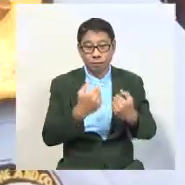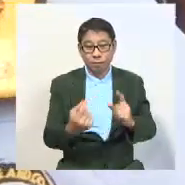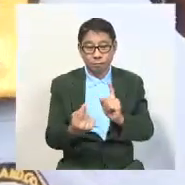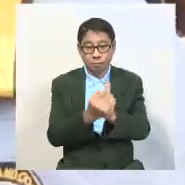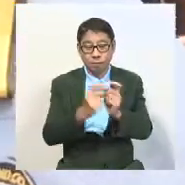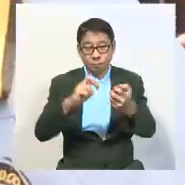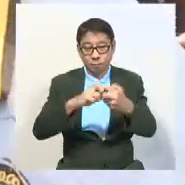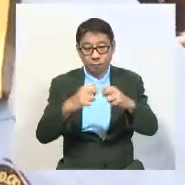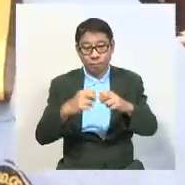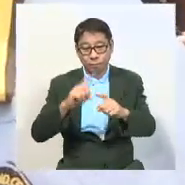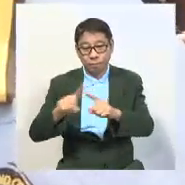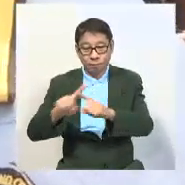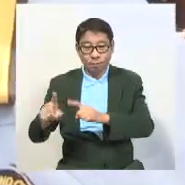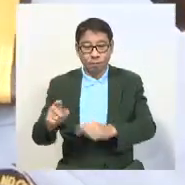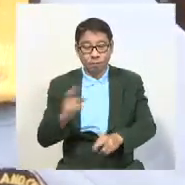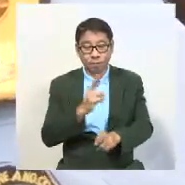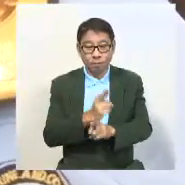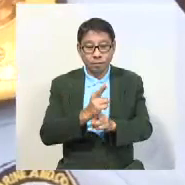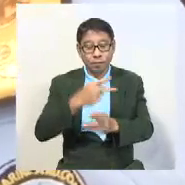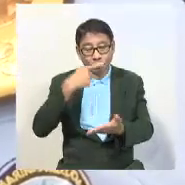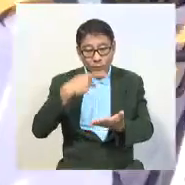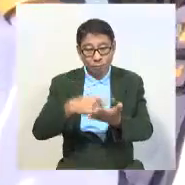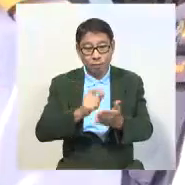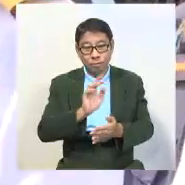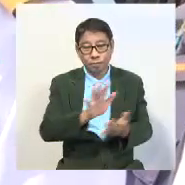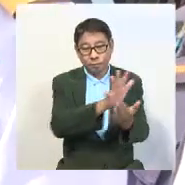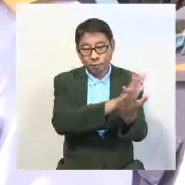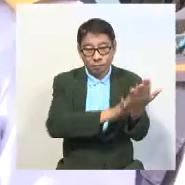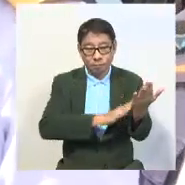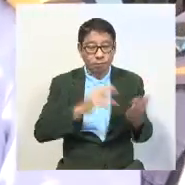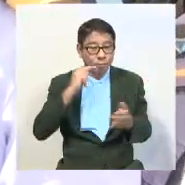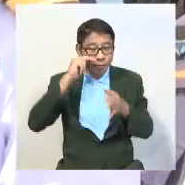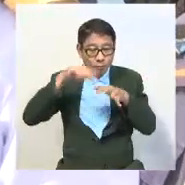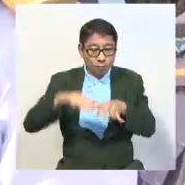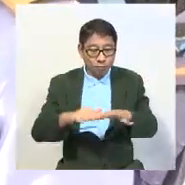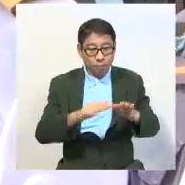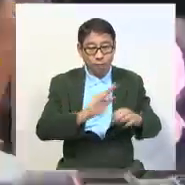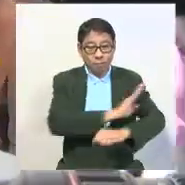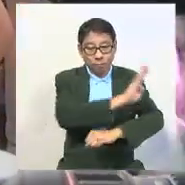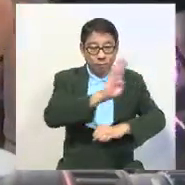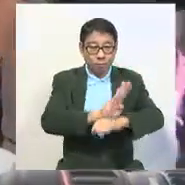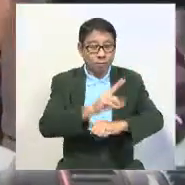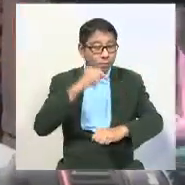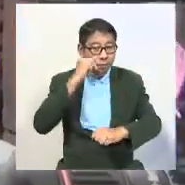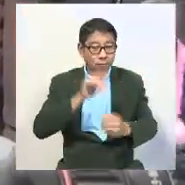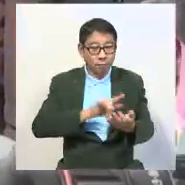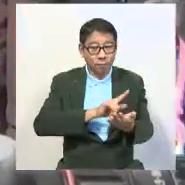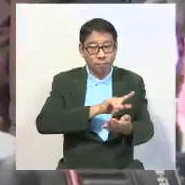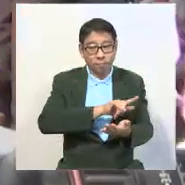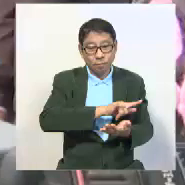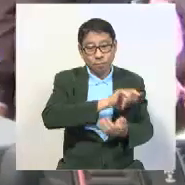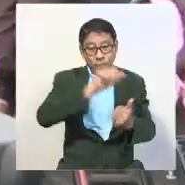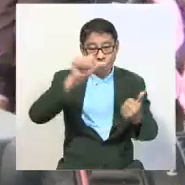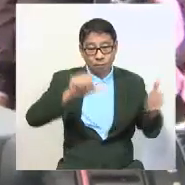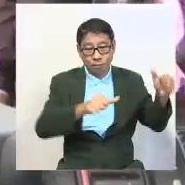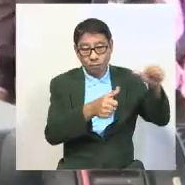ตุเพราะการรักษาผลประโยชน์ของชาตินั้นมีหลายมิติทั้งทางทะเลทางบกทางน้ำแล้วก็ทางอากาศและยังขอ